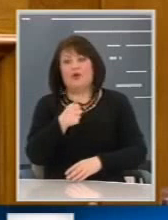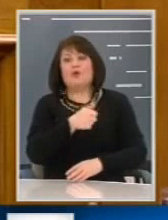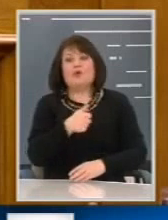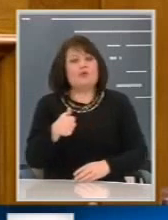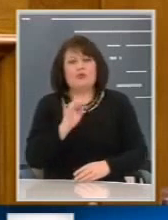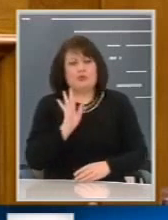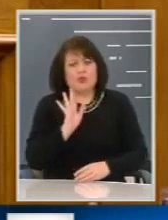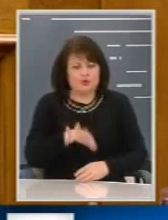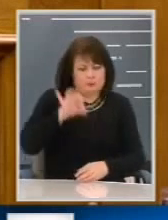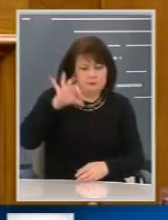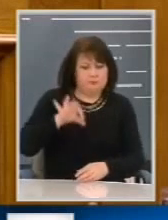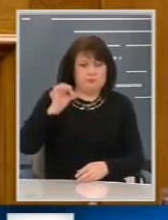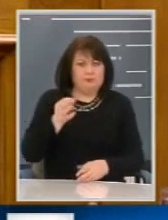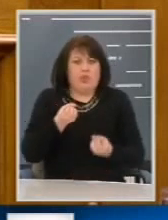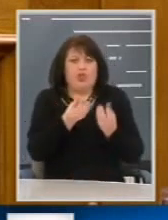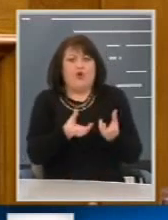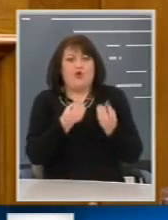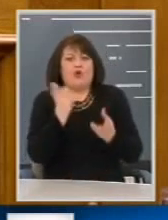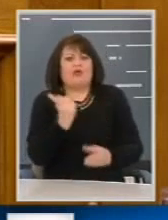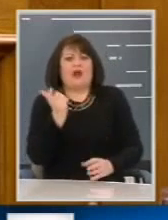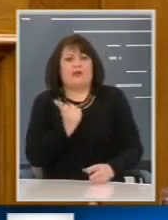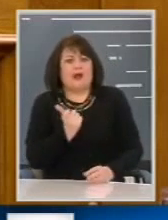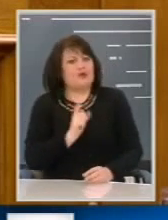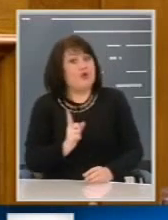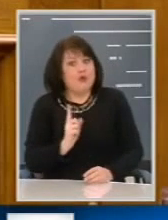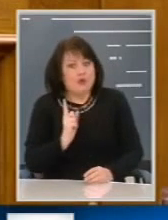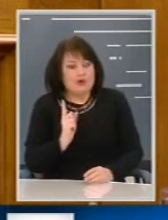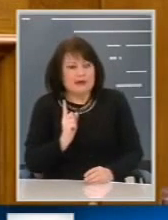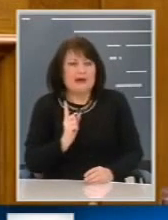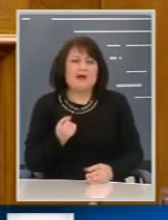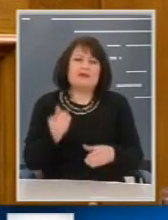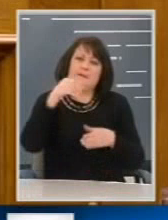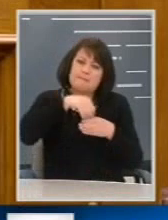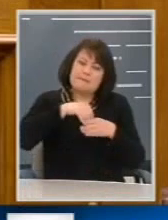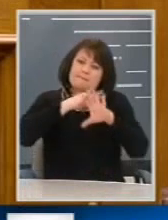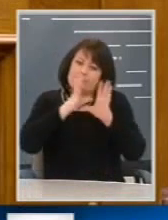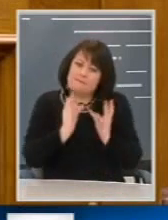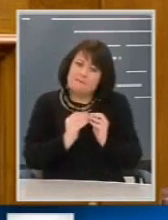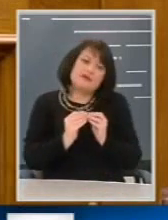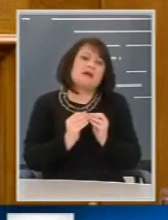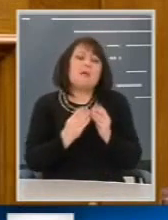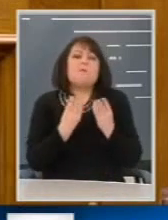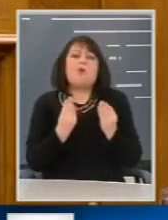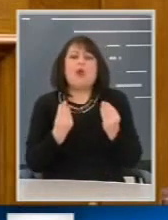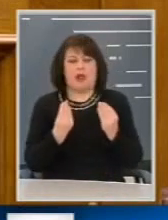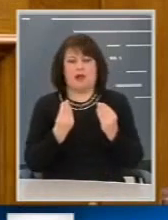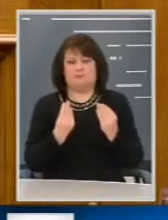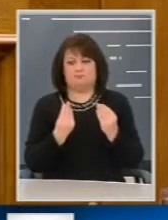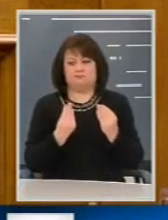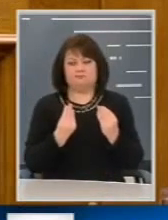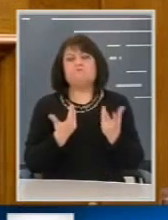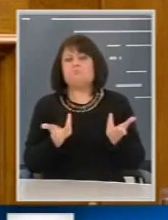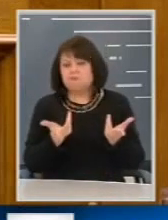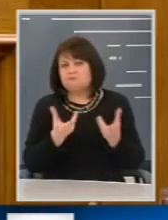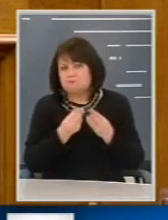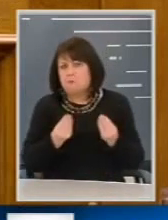και μεμονωμένες χαριστικές δανειακές πράξεις. Αποτελούν μέρος μιας τοιχογραφίας, μιας γιγαντογραφίας